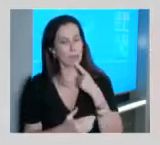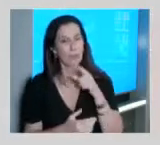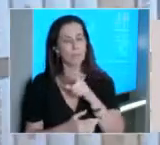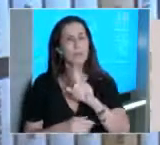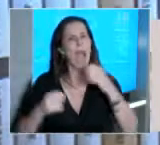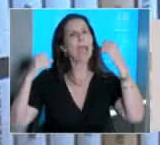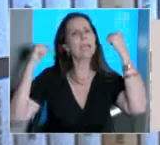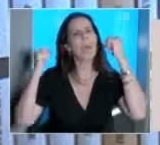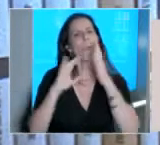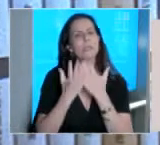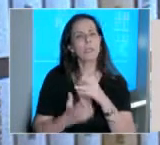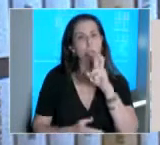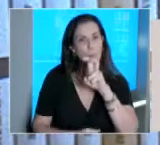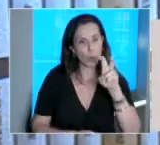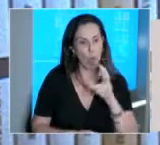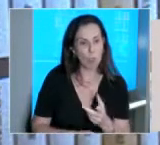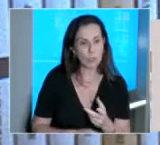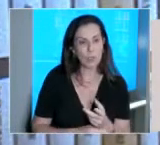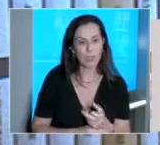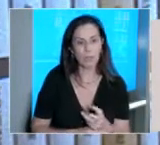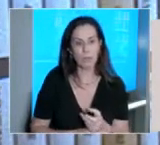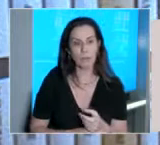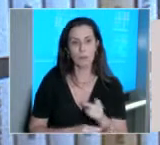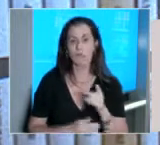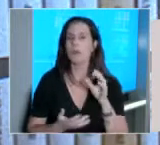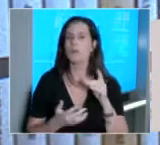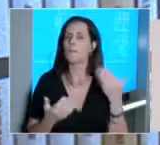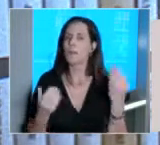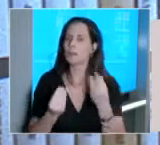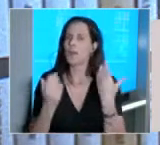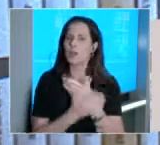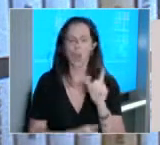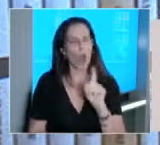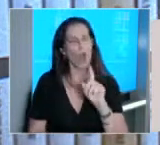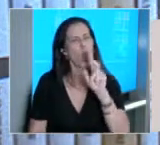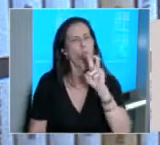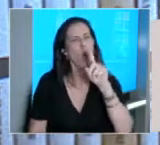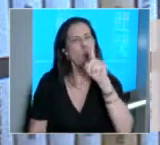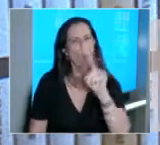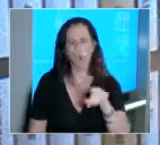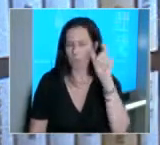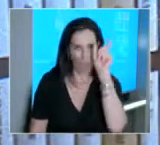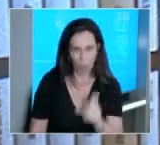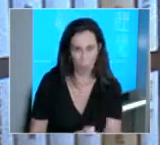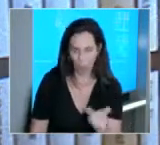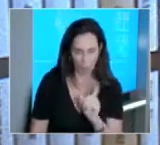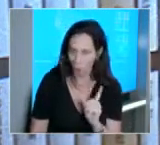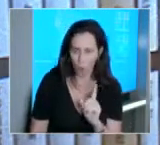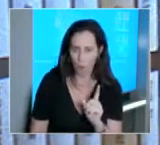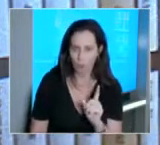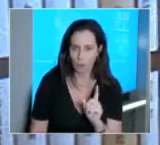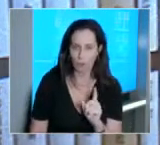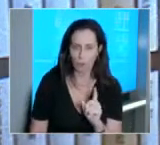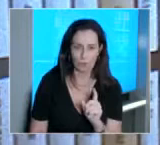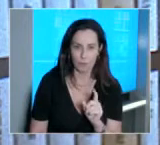הגיבור של הסיפור הזה מבחינתך בעיבוד, ביצירה החדשה? זה לא עמוס עוז, הדמות